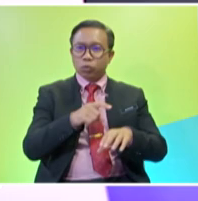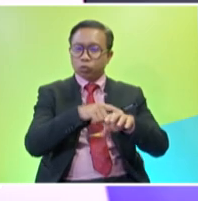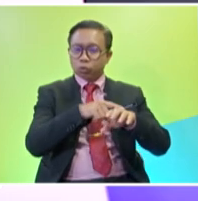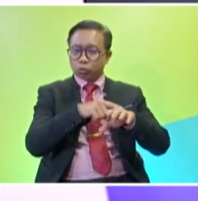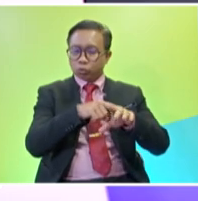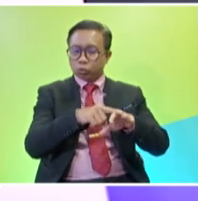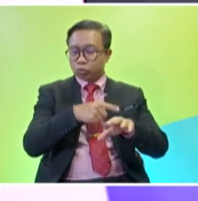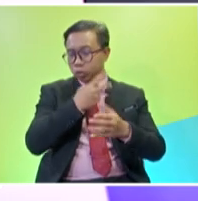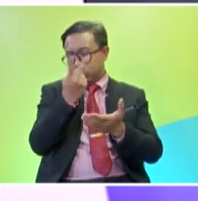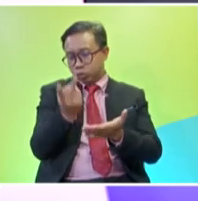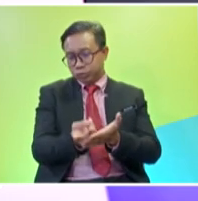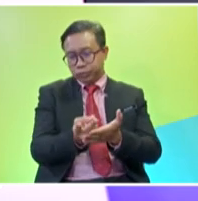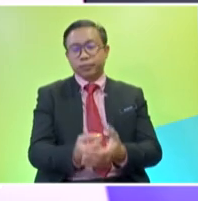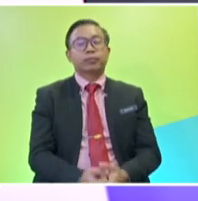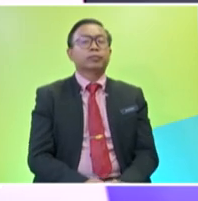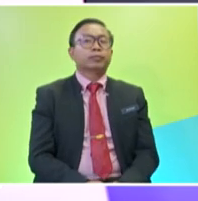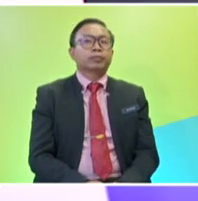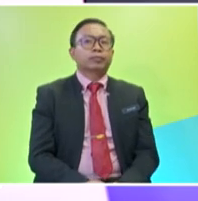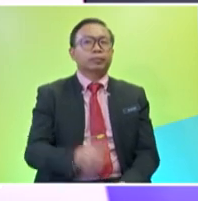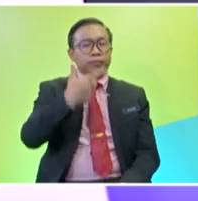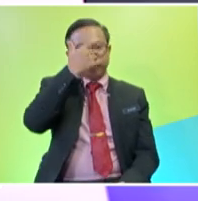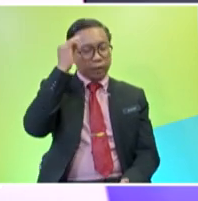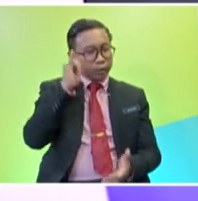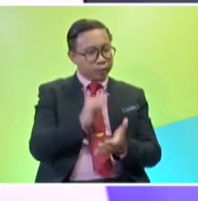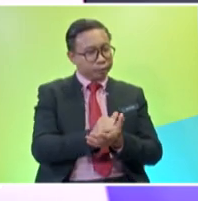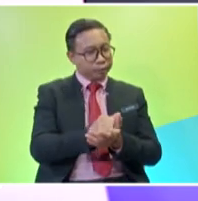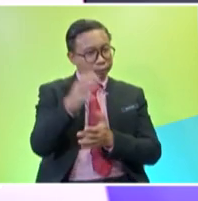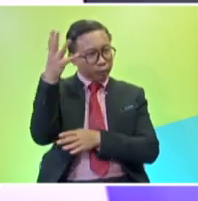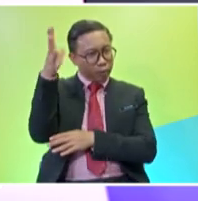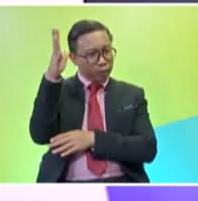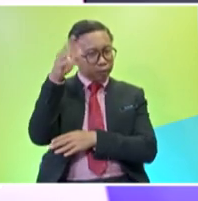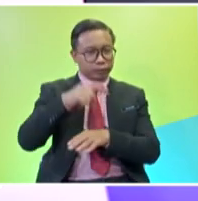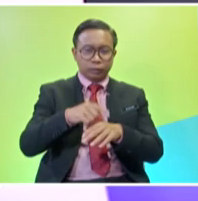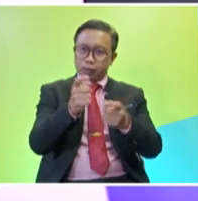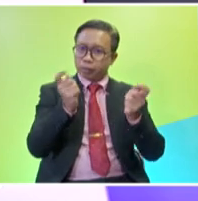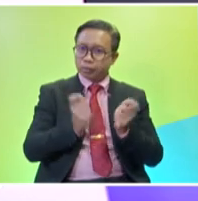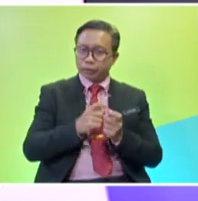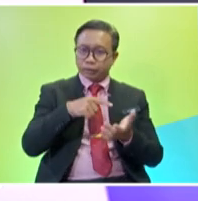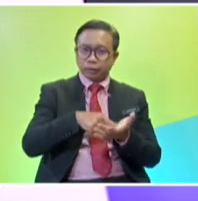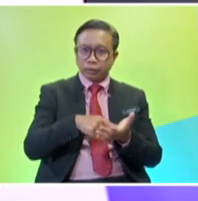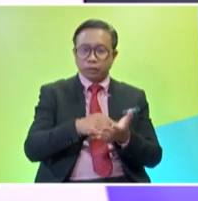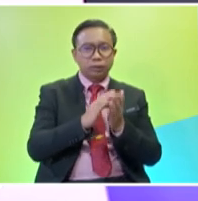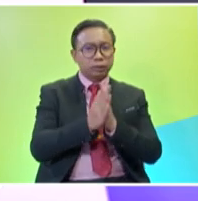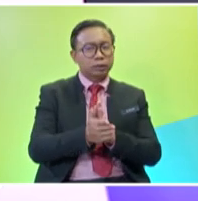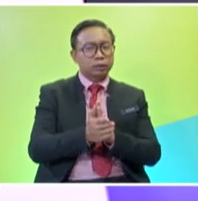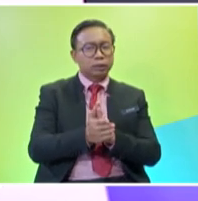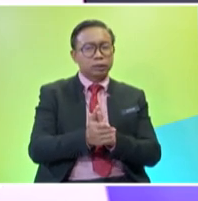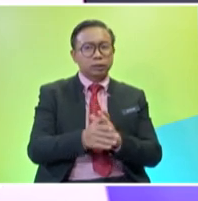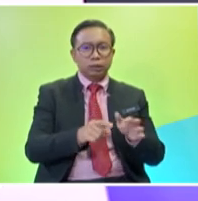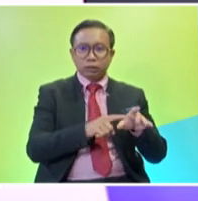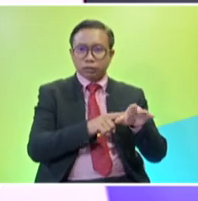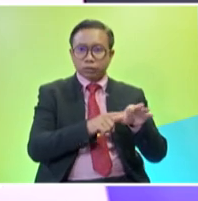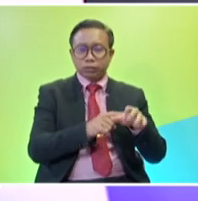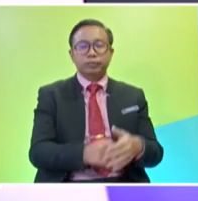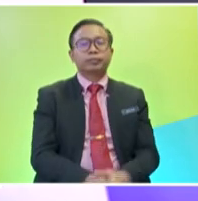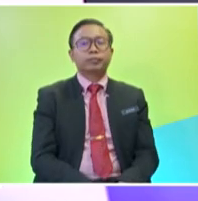daunnya sebab perubahan yang sebab itu kita katakan bahwa pokok-pokok di kawasan daun lulus sederhana ini dia akan gugurkan daunnya Oke